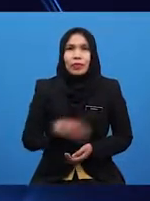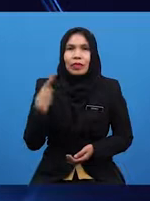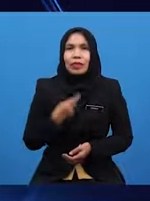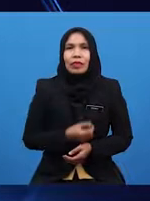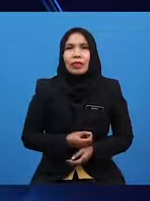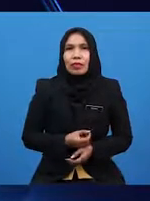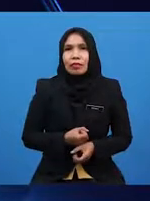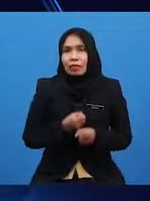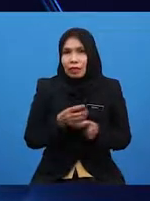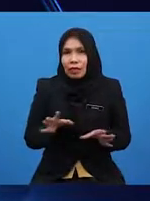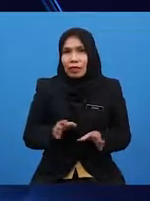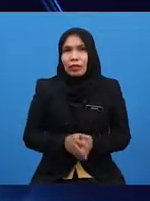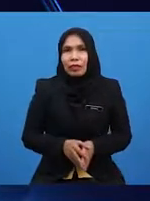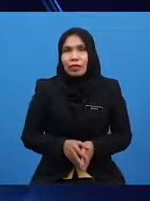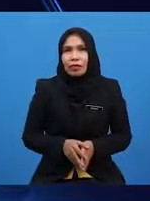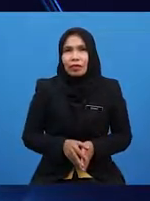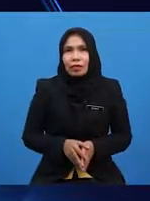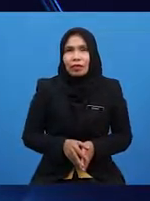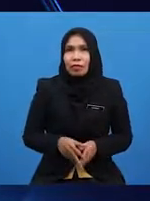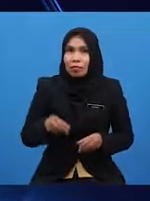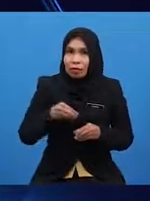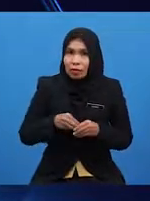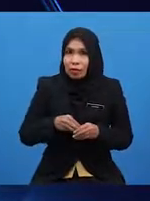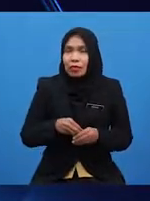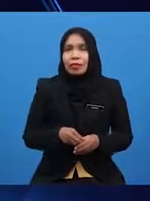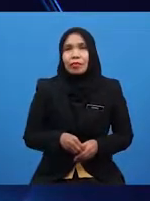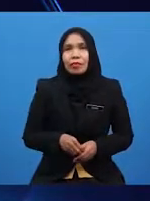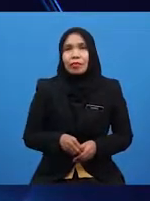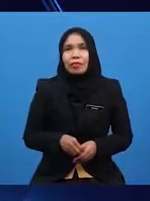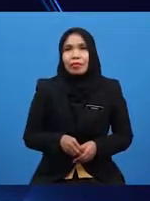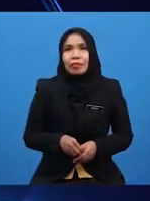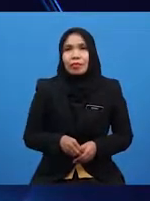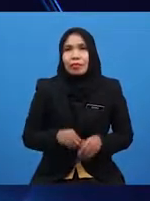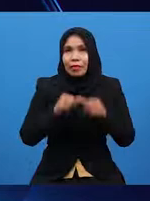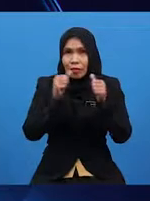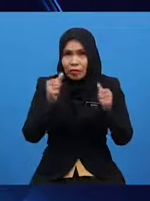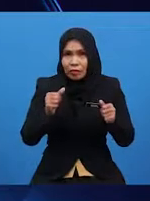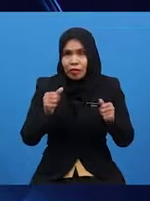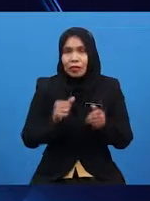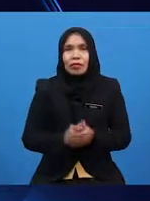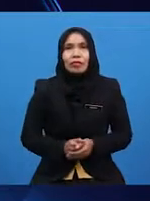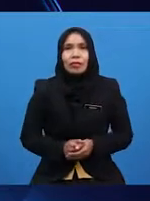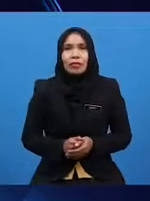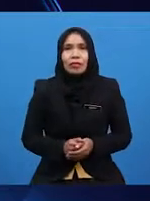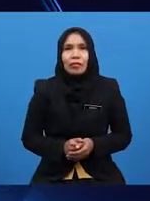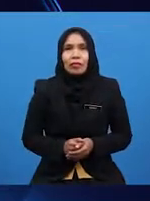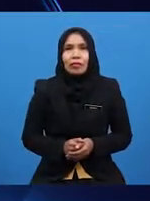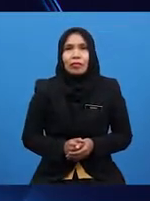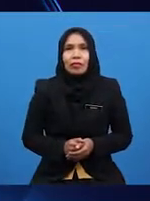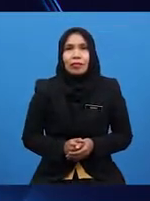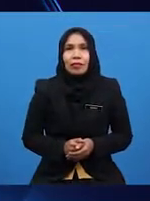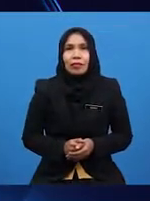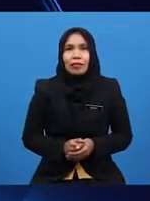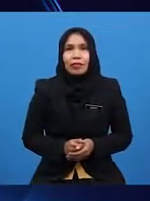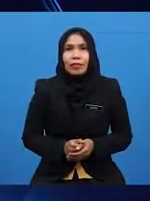Kita juga telah mendalami jenis dan teknik penghasilan arca satu persatu supaya kita dapat mengenali